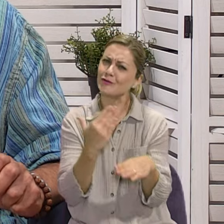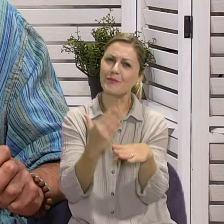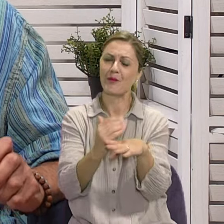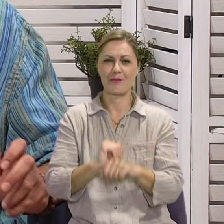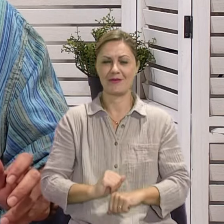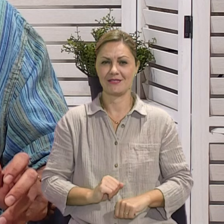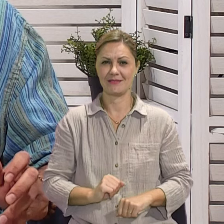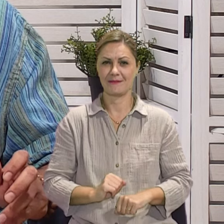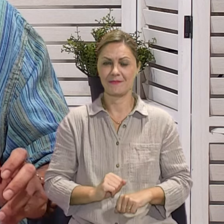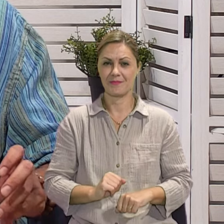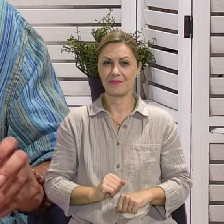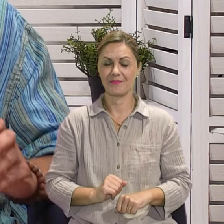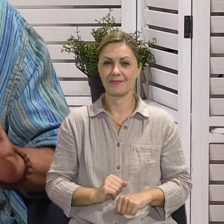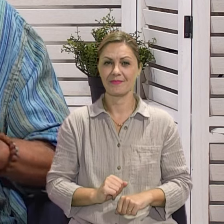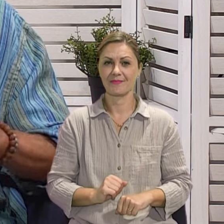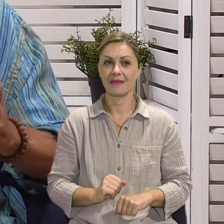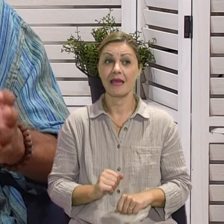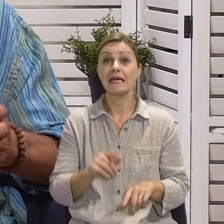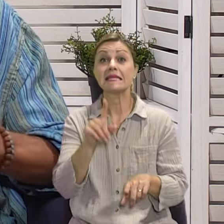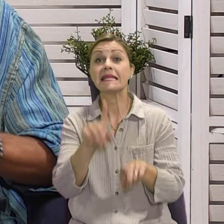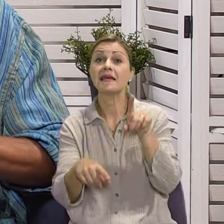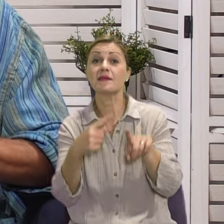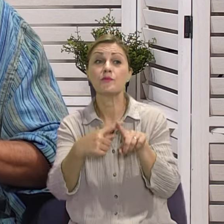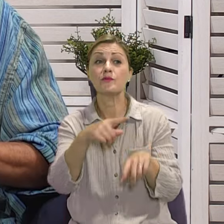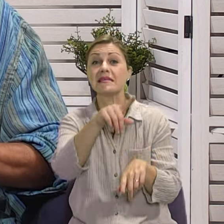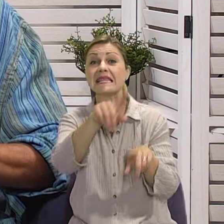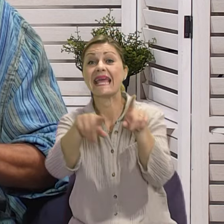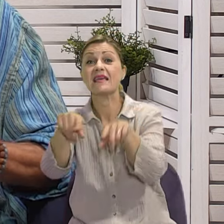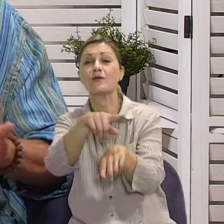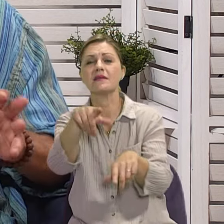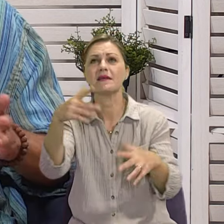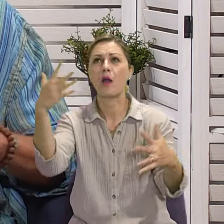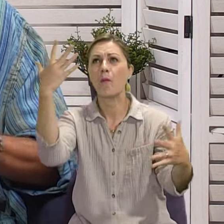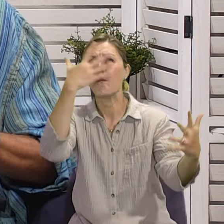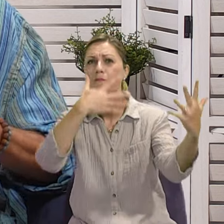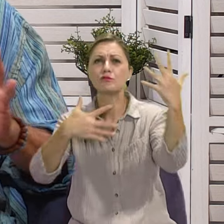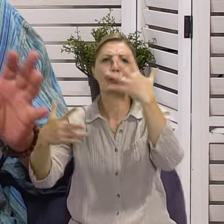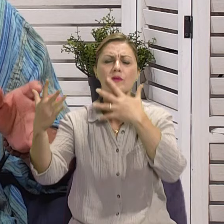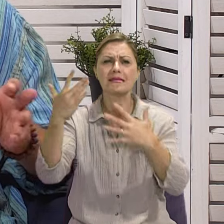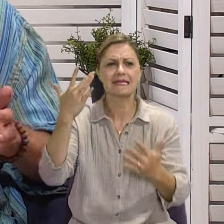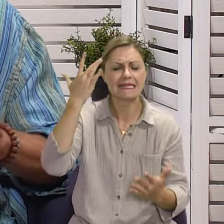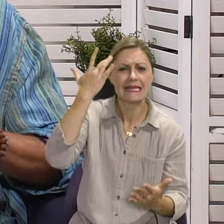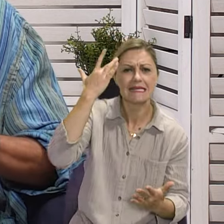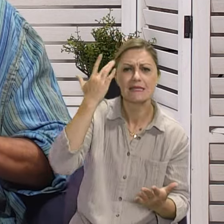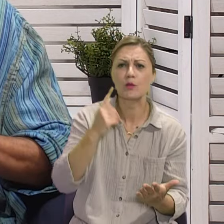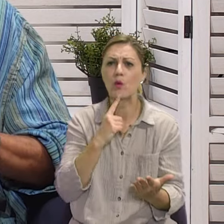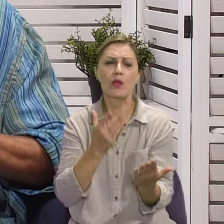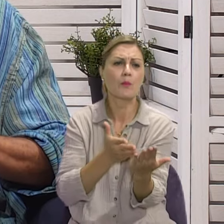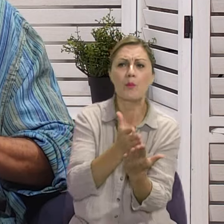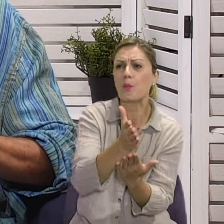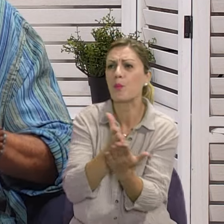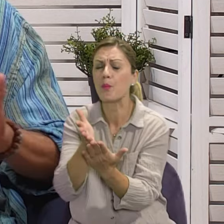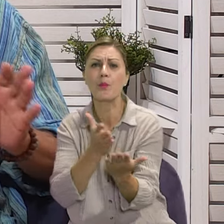koji su koji put i u jednoj magli, pa ti tu maglu rastvoriš, pa pokušavaš vidjeti